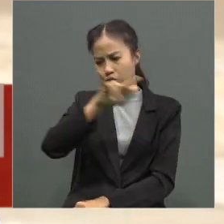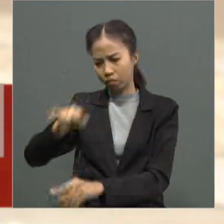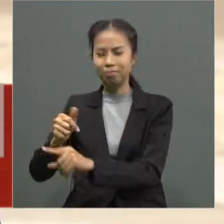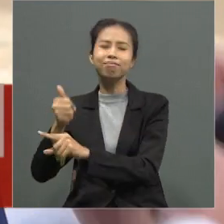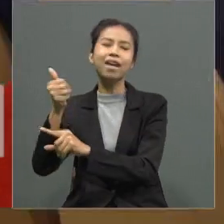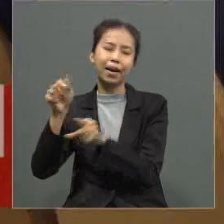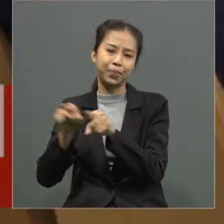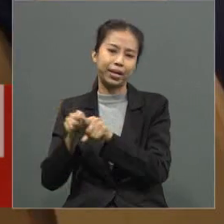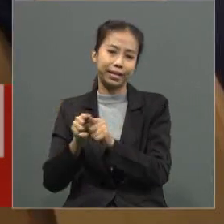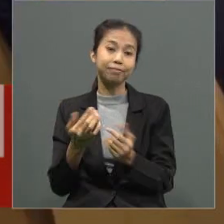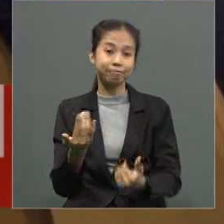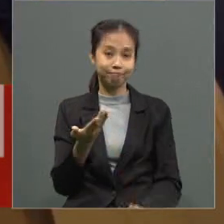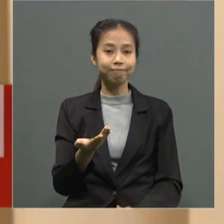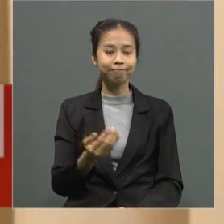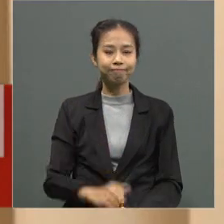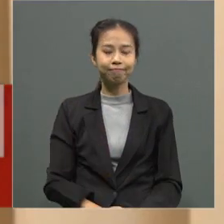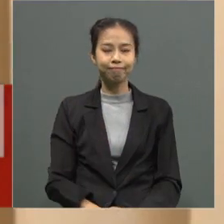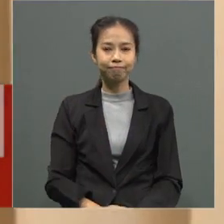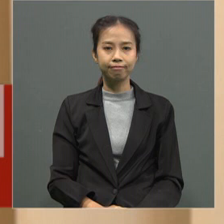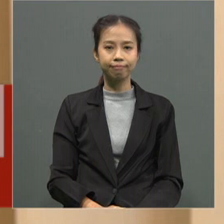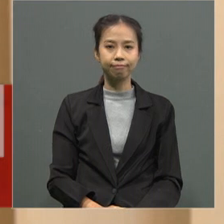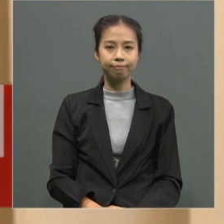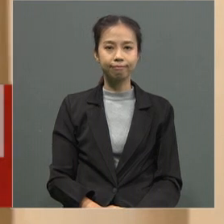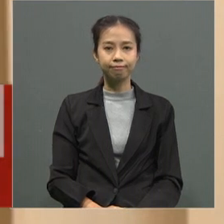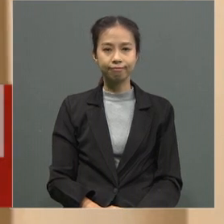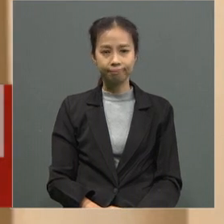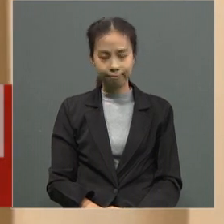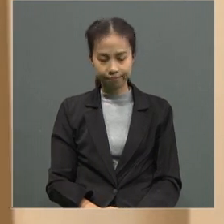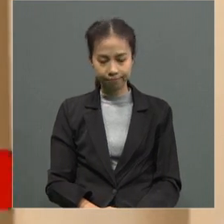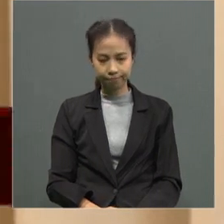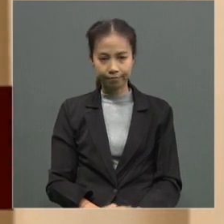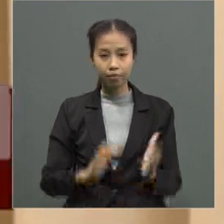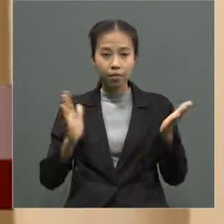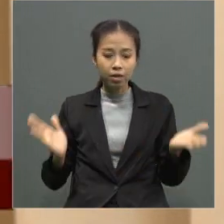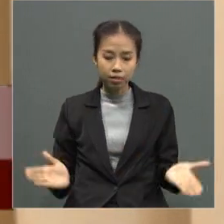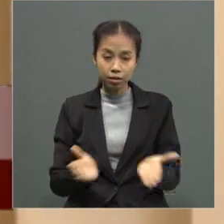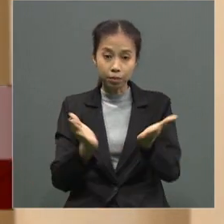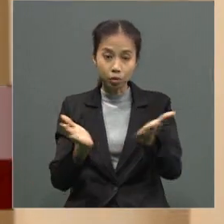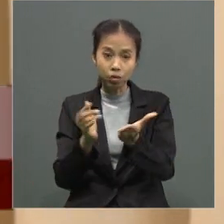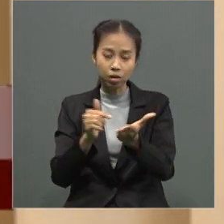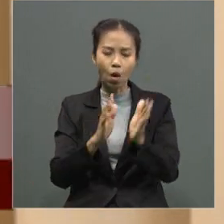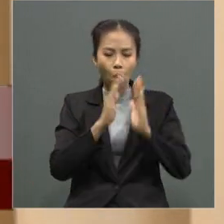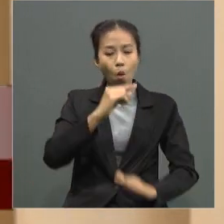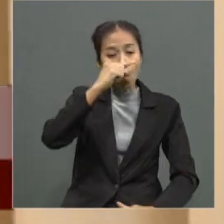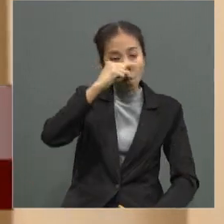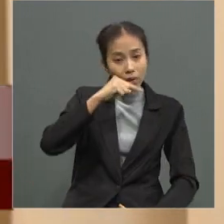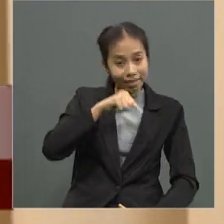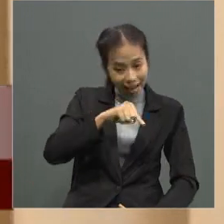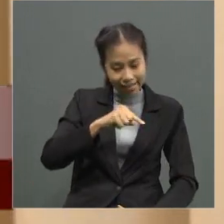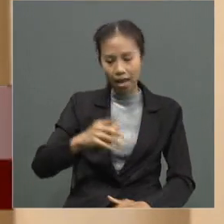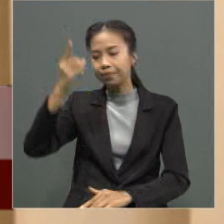นายกรัฐมนตรีกันค่ะการส่งเสริมให้นักท่องเที่ยวชาวไทยและ